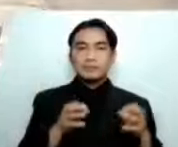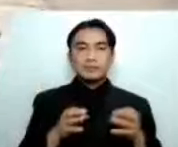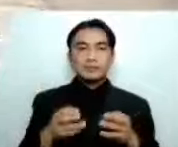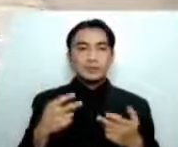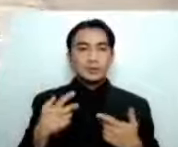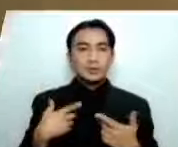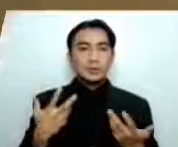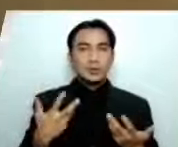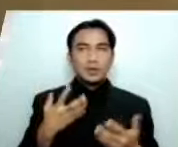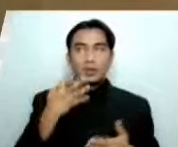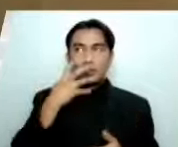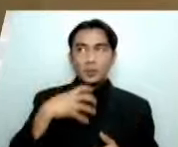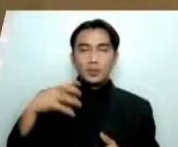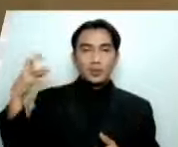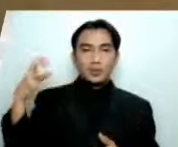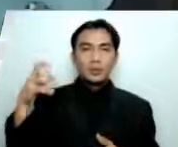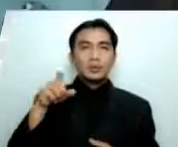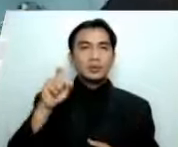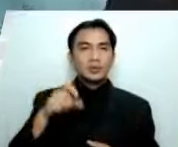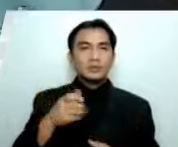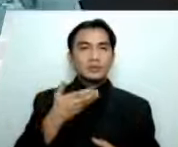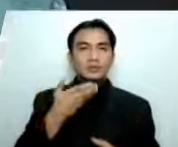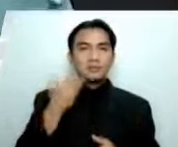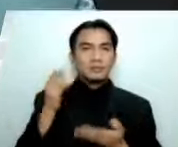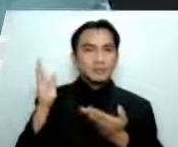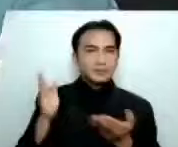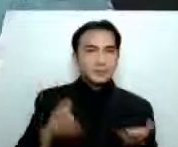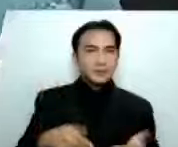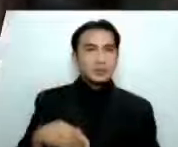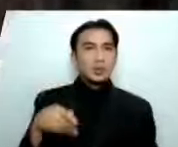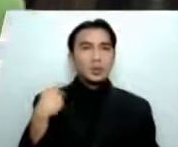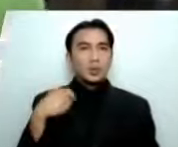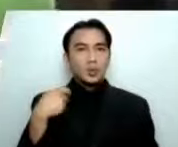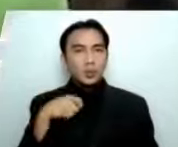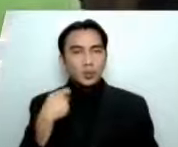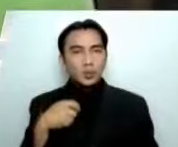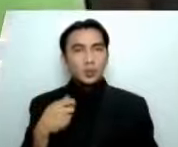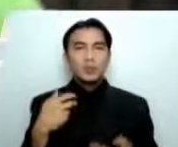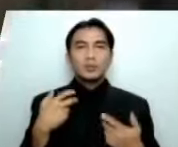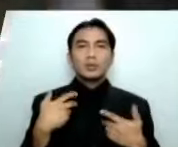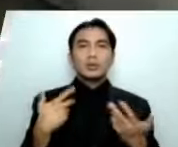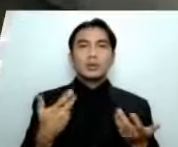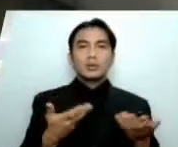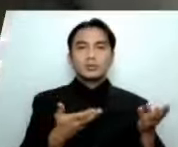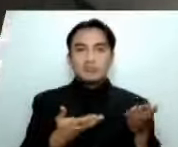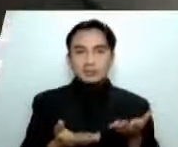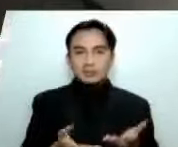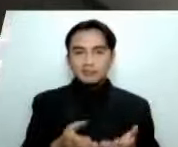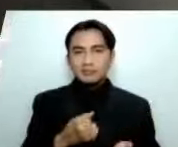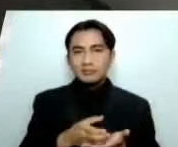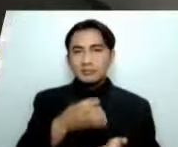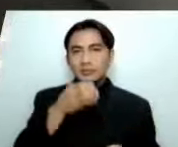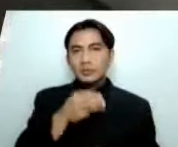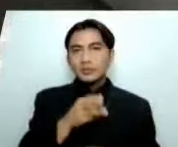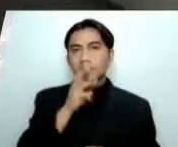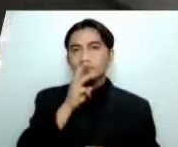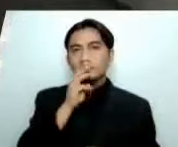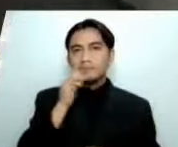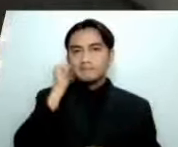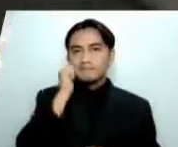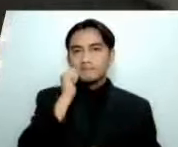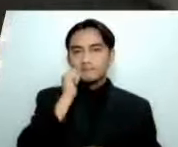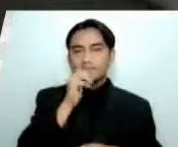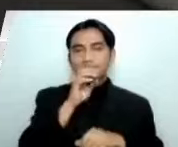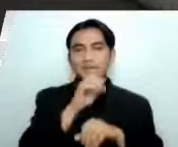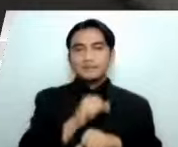lagi kayong magbaon ng pamaypay so hindi kayo and bring always a bottle of water with you Von Aquino nagbabalita para sa